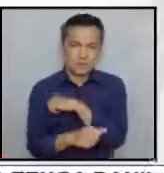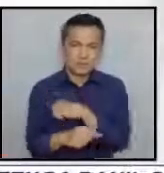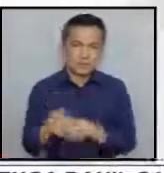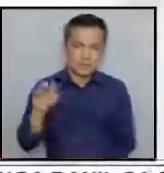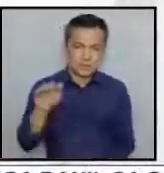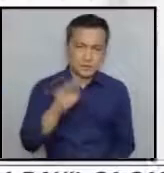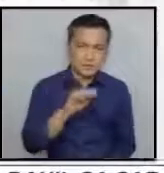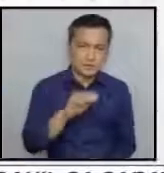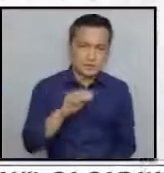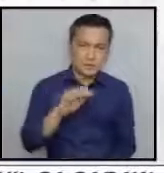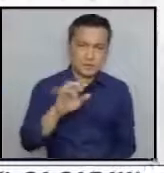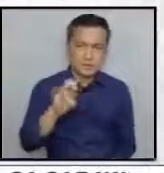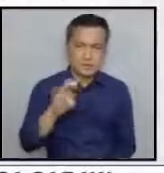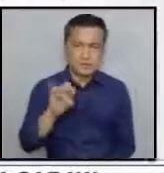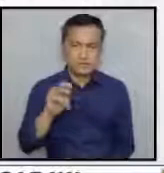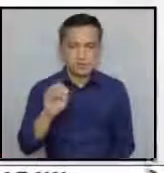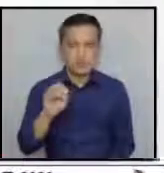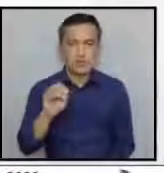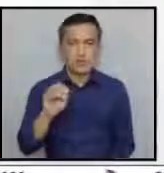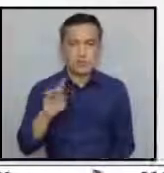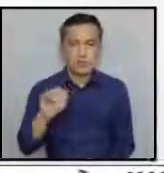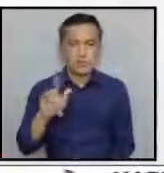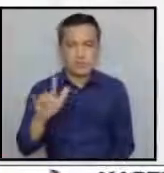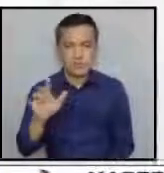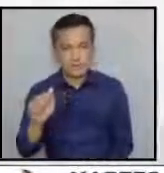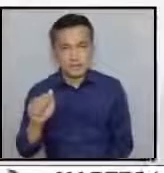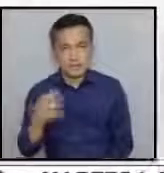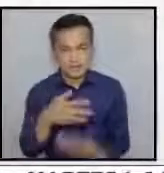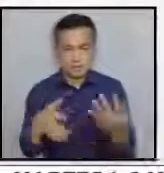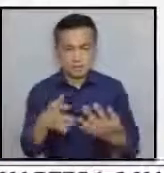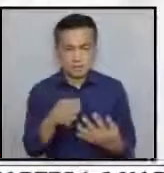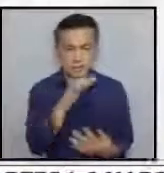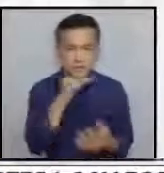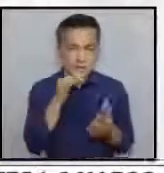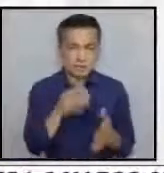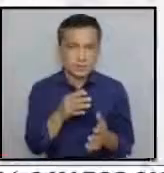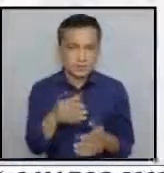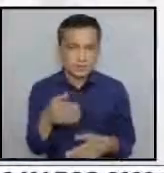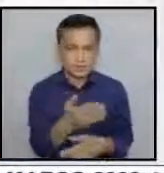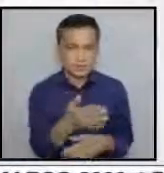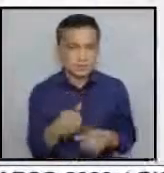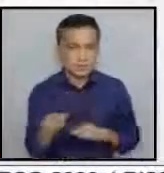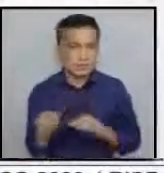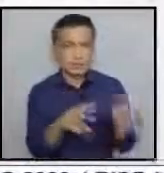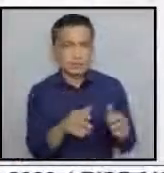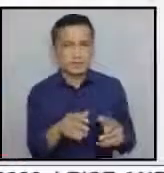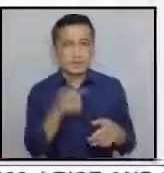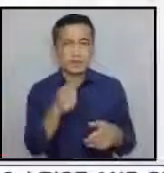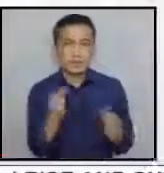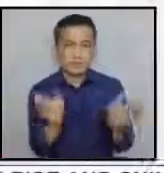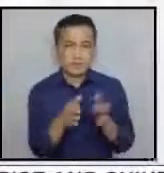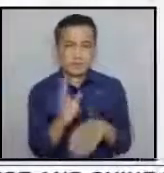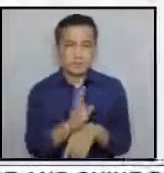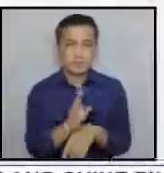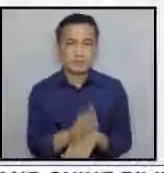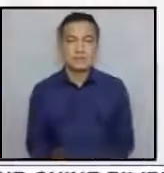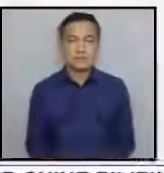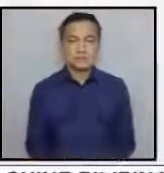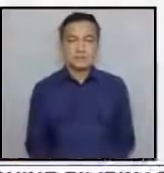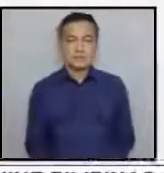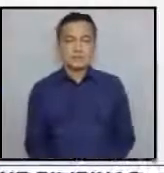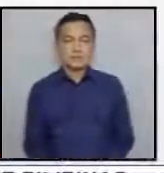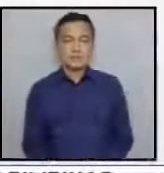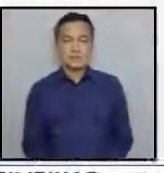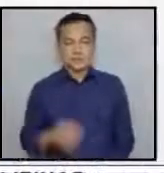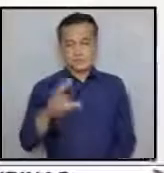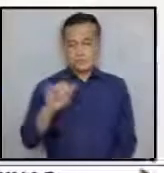na kasalamuhan ni Abella ang mga magsasaka, mangingisda at maliliit na negosyante na sa Cabanatuan City sa Nueva Ecija